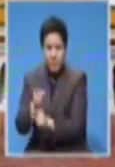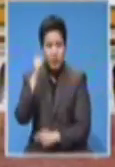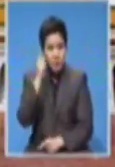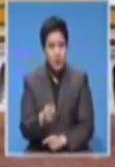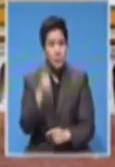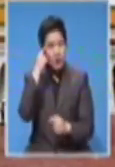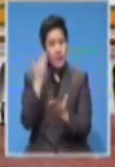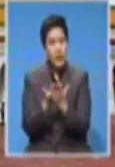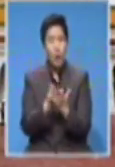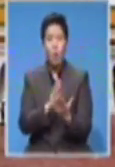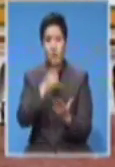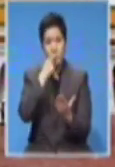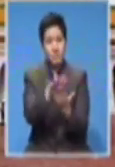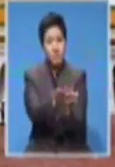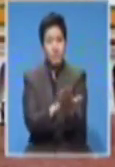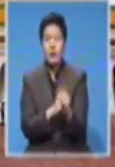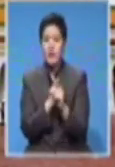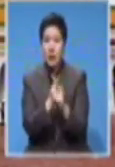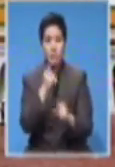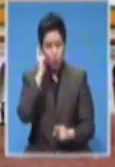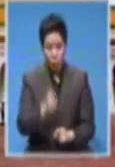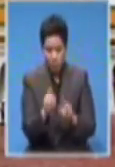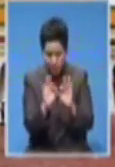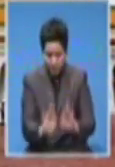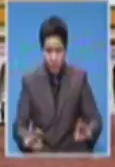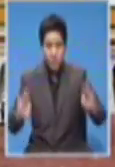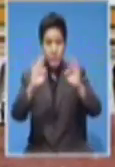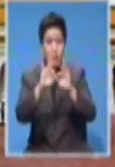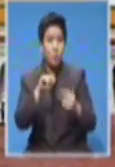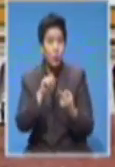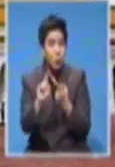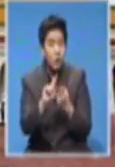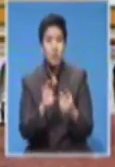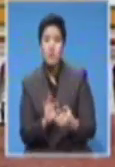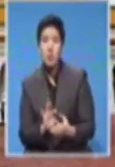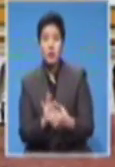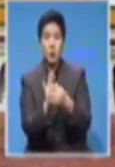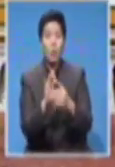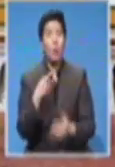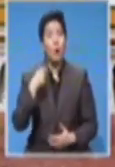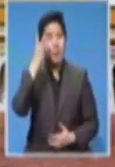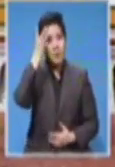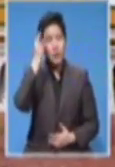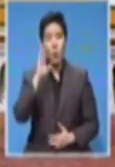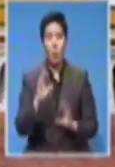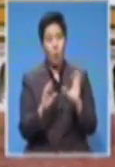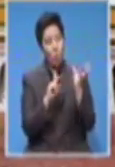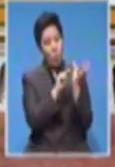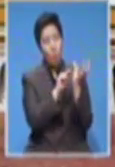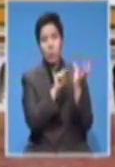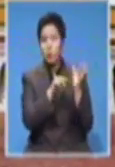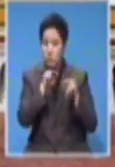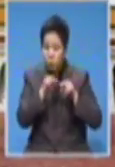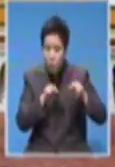บการเงินการคลังของประเทศไม่ได้นะครับอย่ามองข้ามความสำคัญของความเห็นอื่นๆของโลกนะครับเช่น